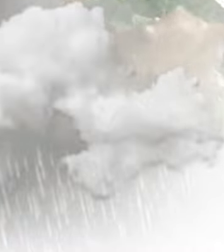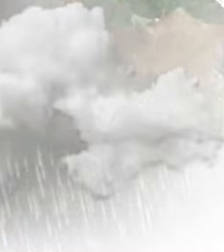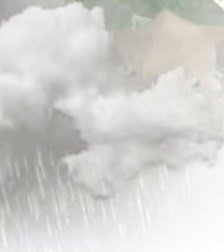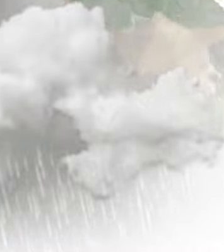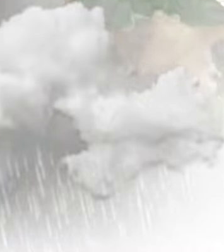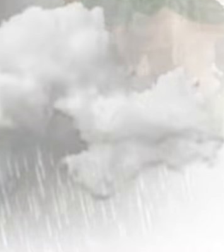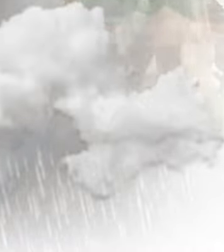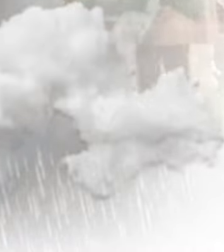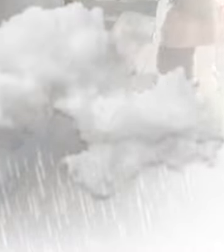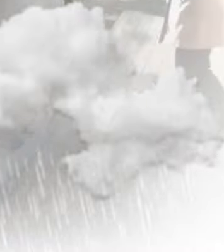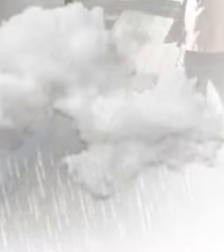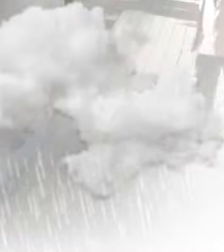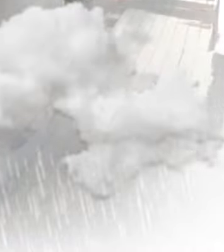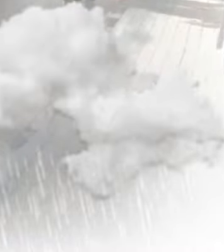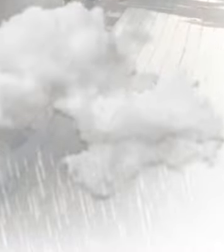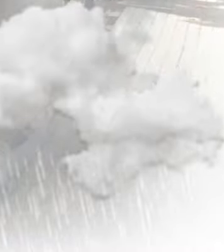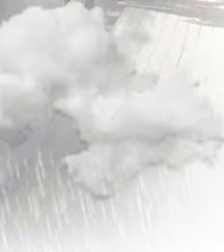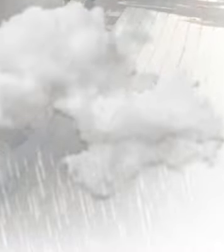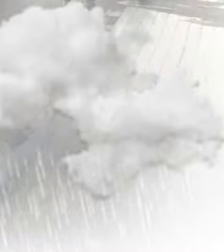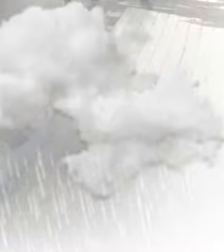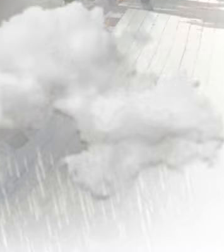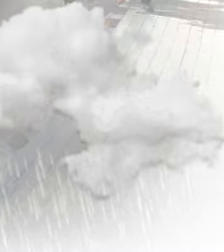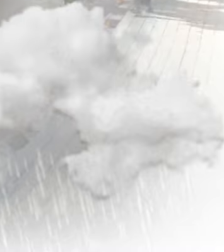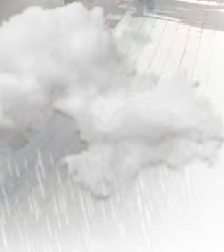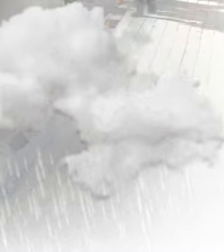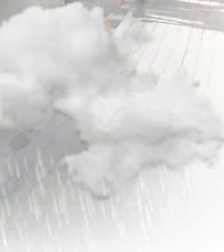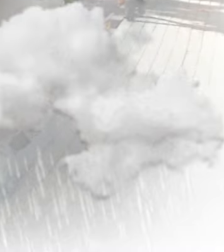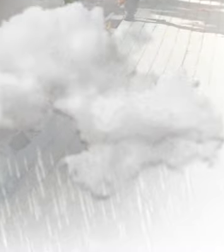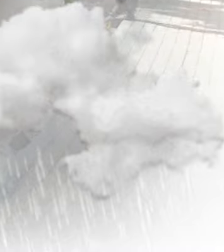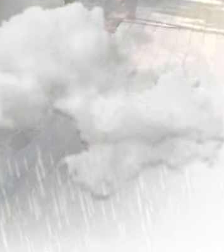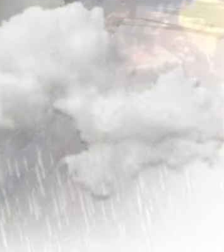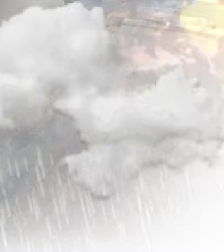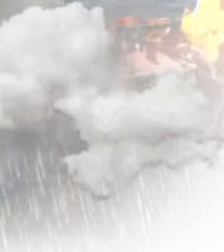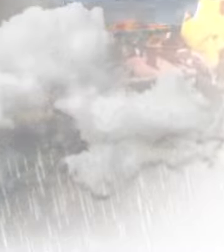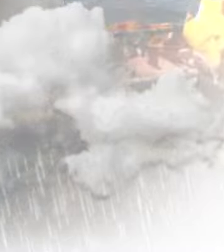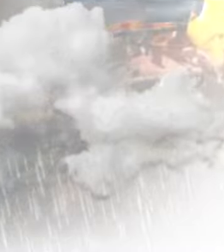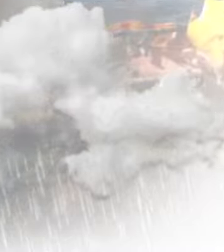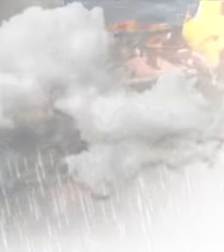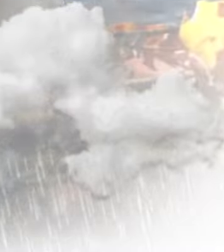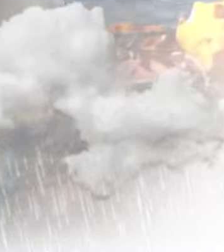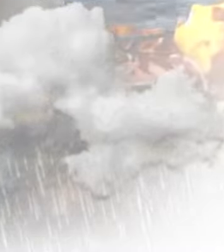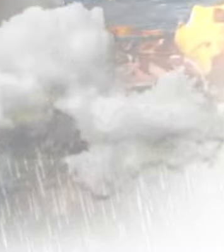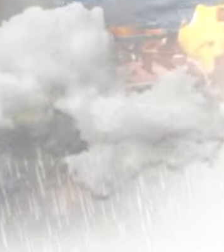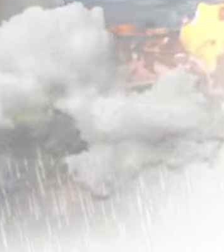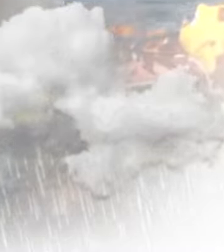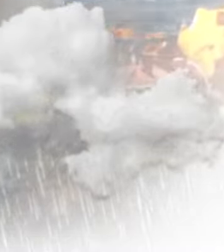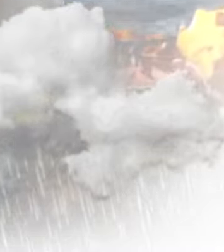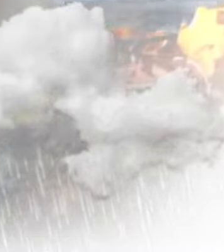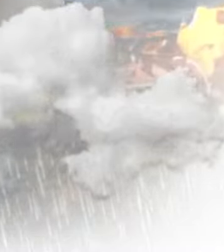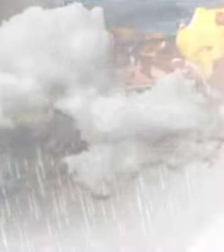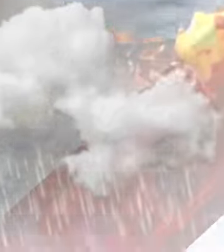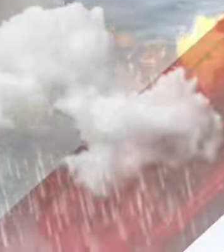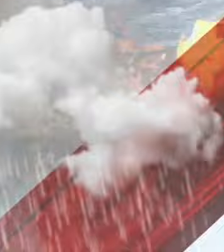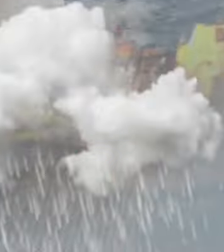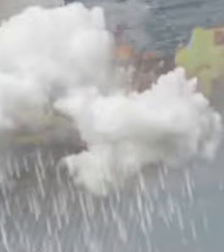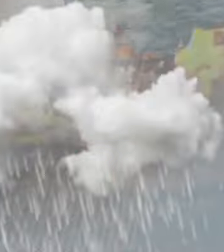каля 82%. З улікам усіх метралагічных дадзеных адчуваемая тэмпература паветра на працягу дня будзе